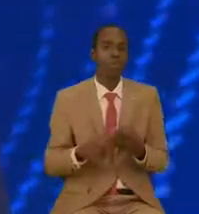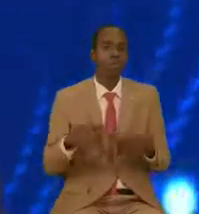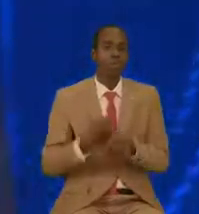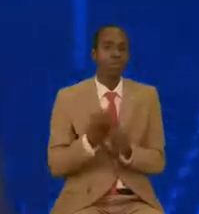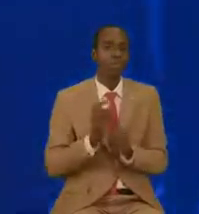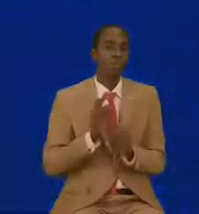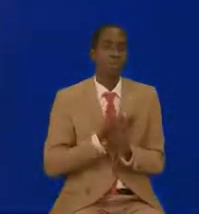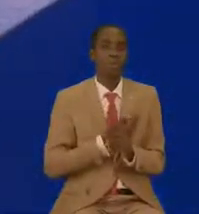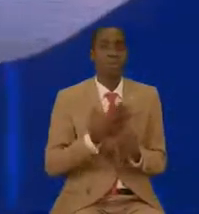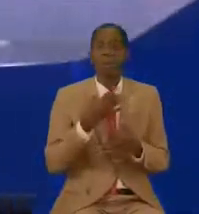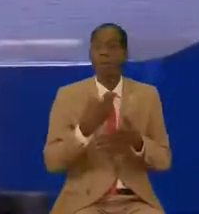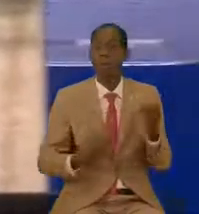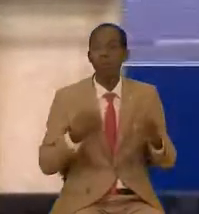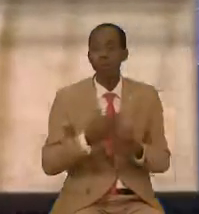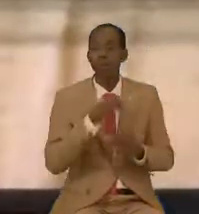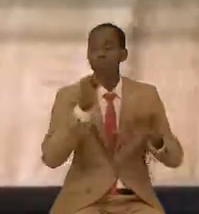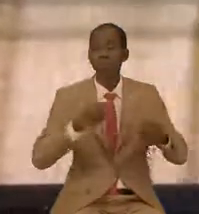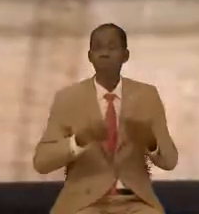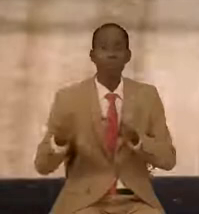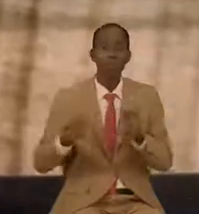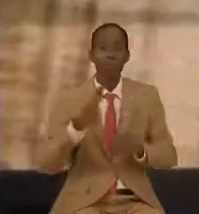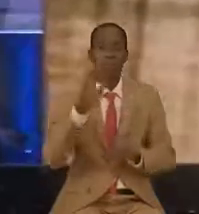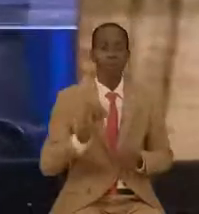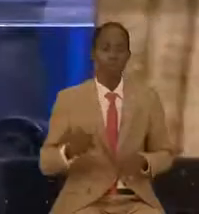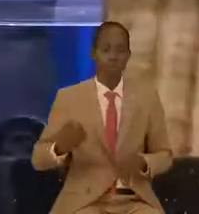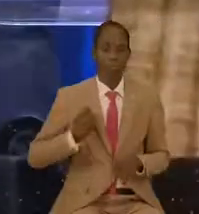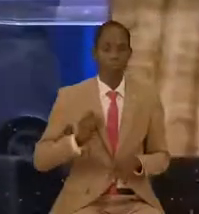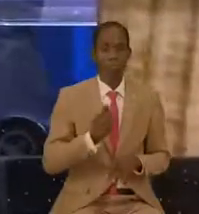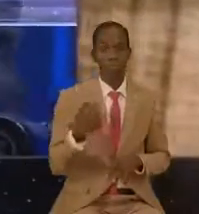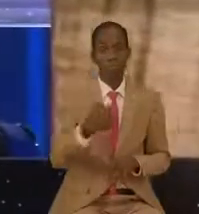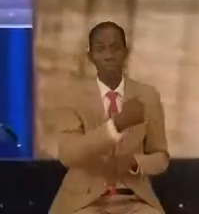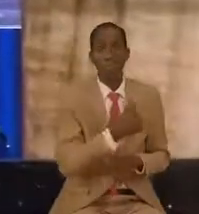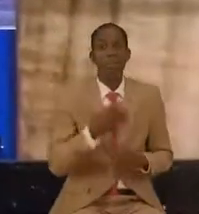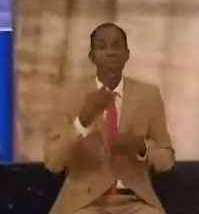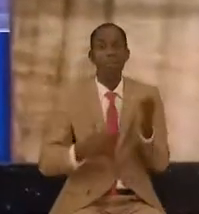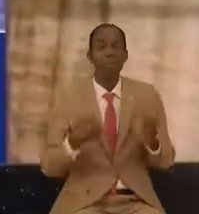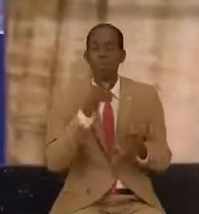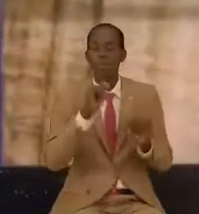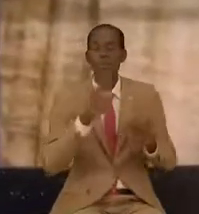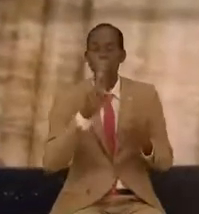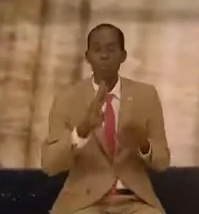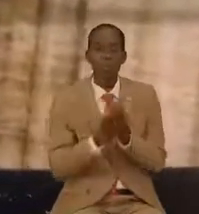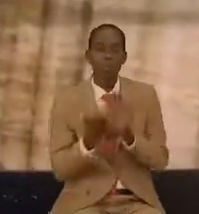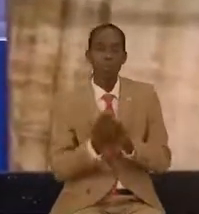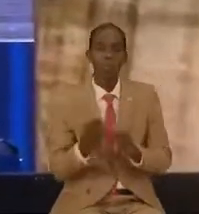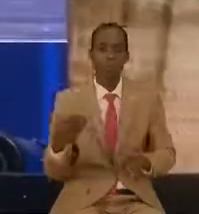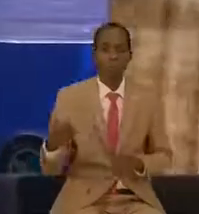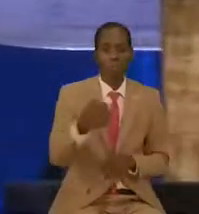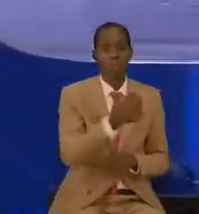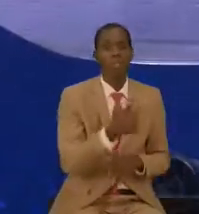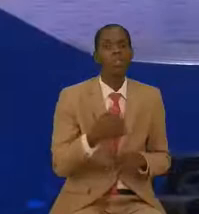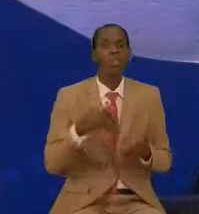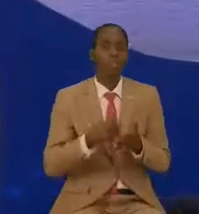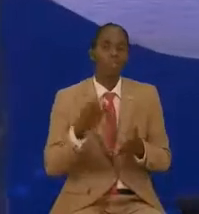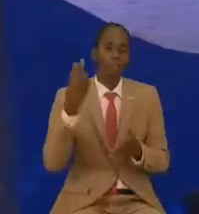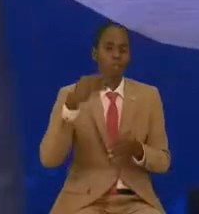Christ. Ce que nous ne pouvons pas faire nous-mêmes, ce que nous ne pouvons pas devenir nous-mêmes, c'est